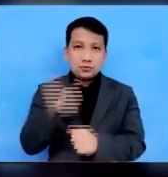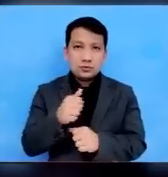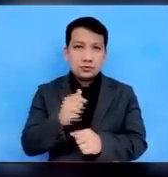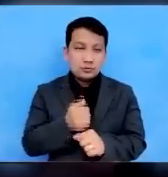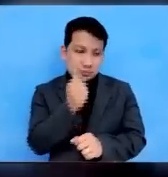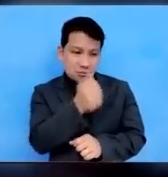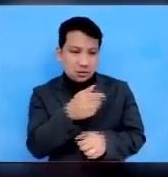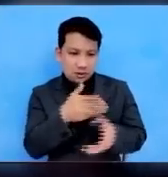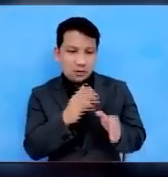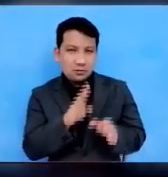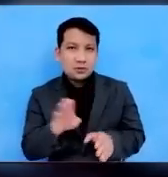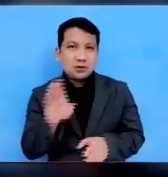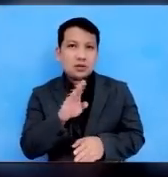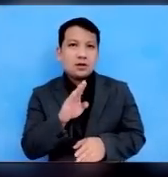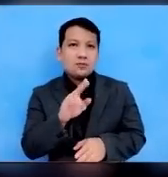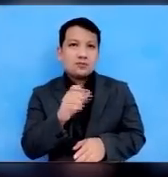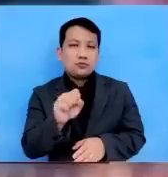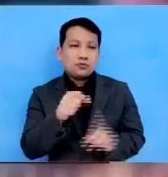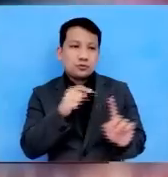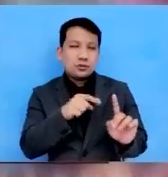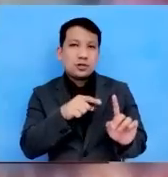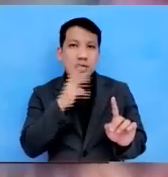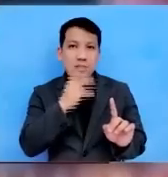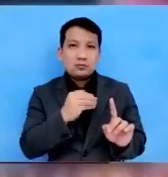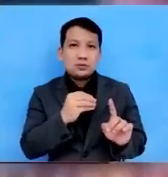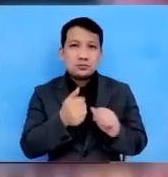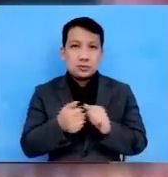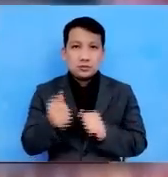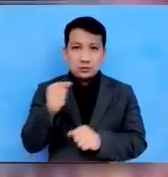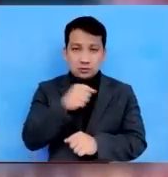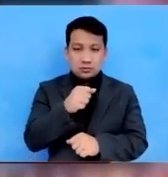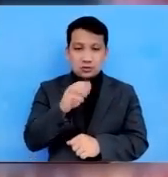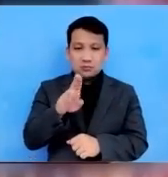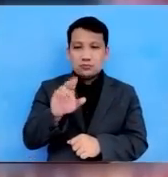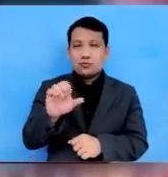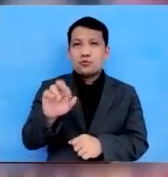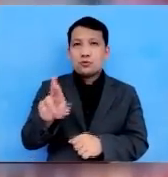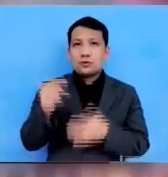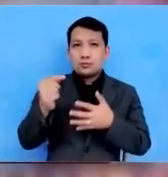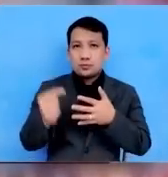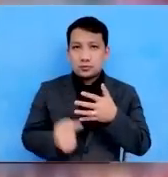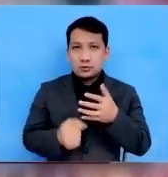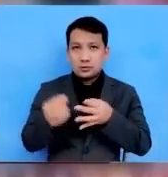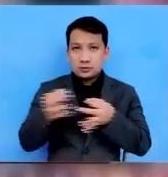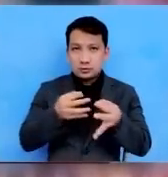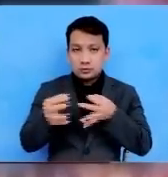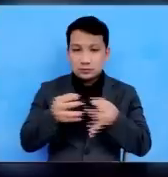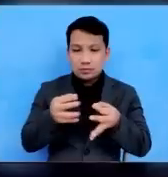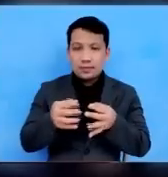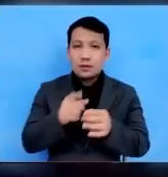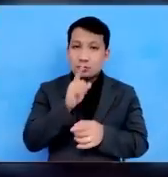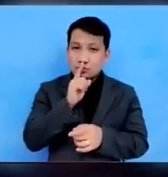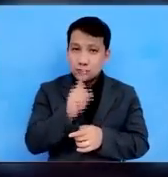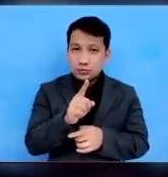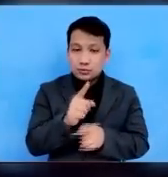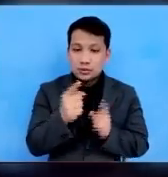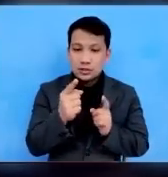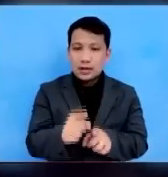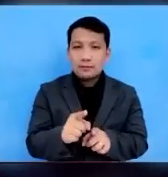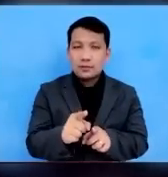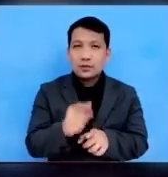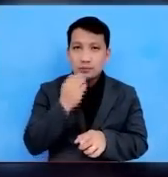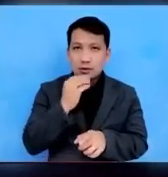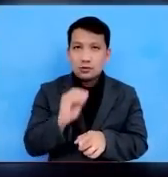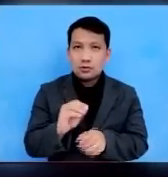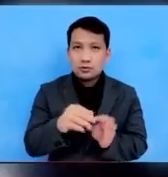sino. Opisyal ng Bucor. Idinetalya rin ni Attorney Causing ang tunay umanong nangyari mula sa utos ng mastermind